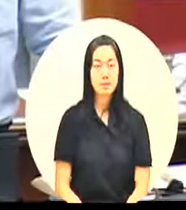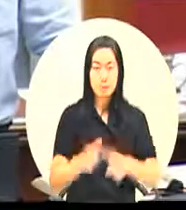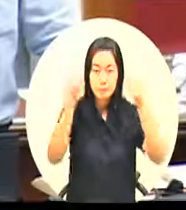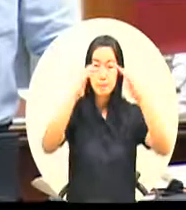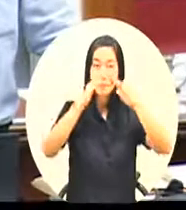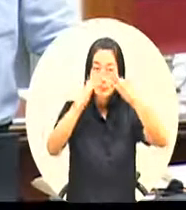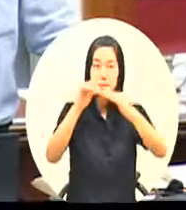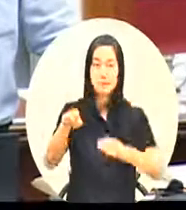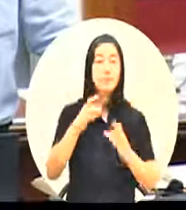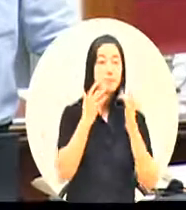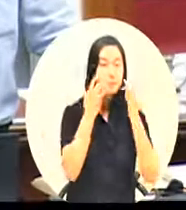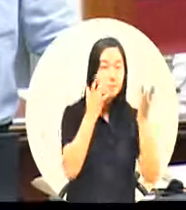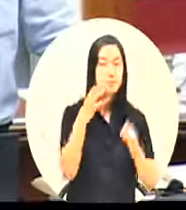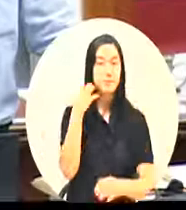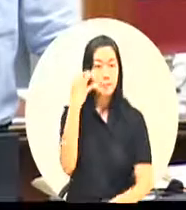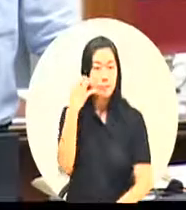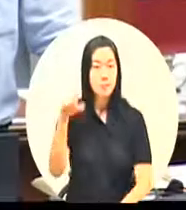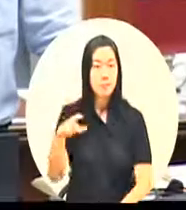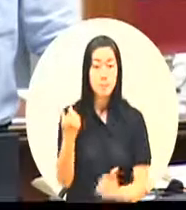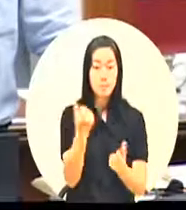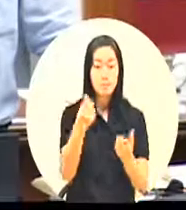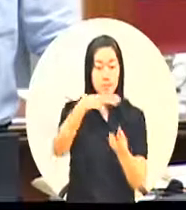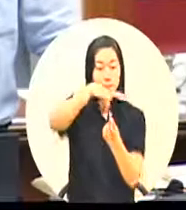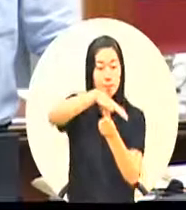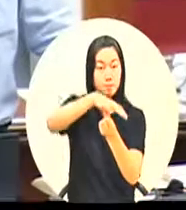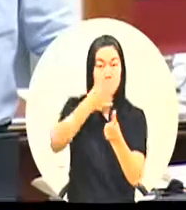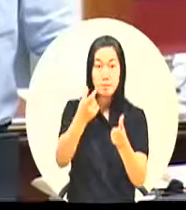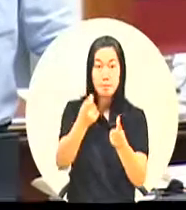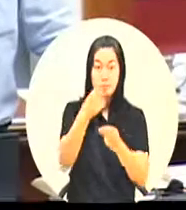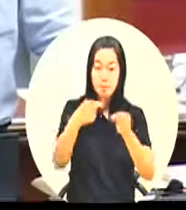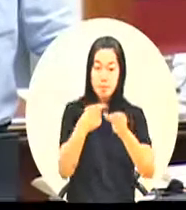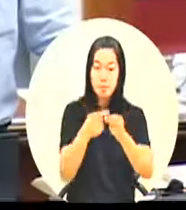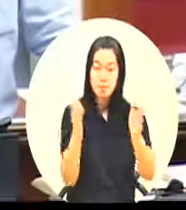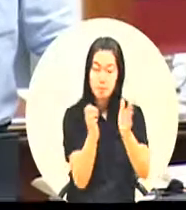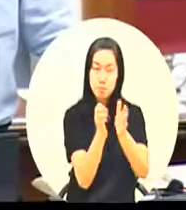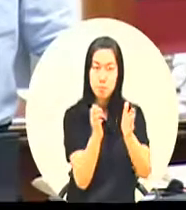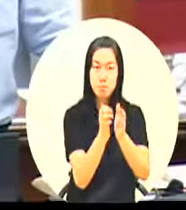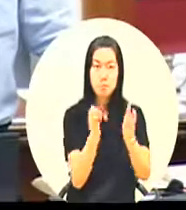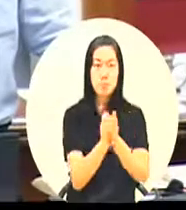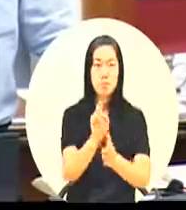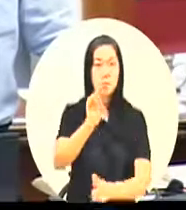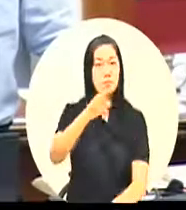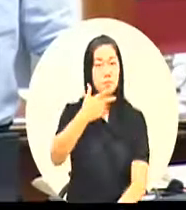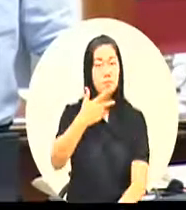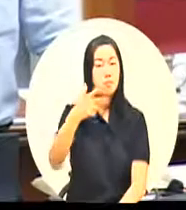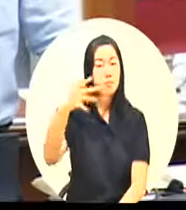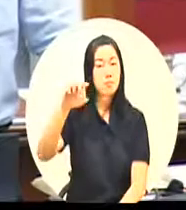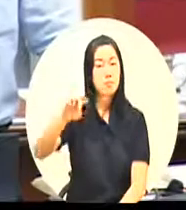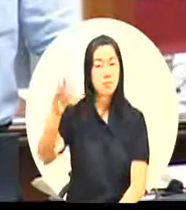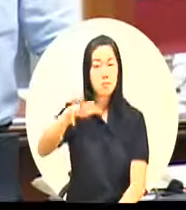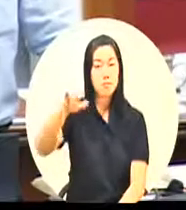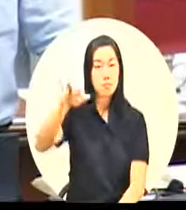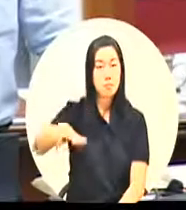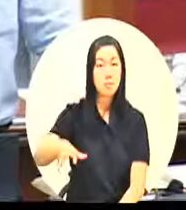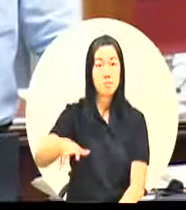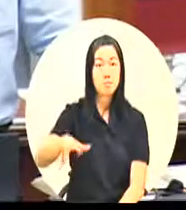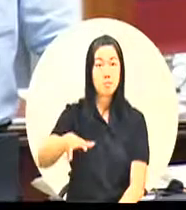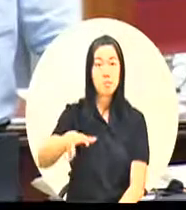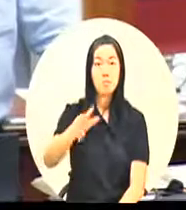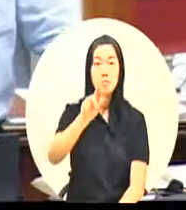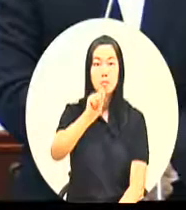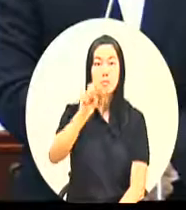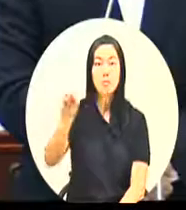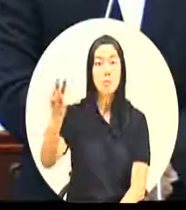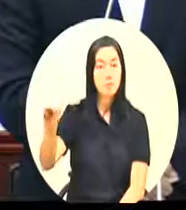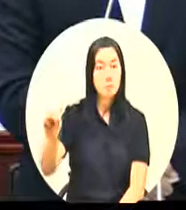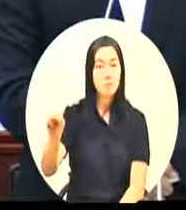蔬菜包括菇类，然后一年将近有178000公吨，那水果呢，将近